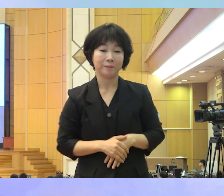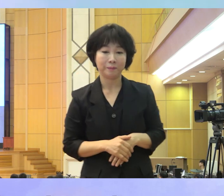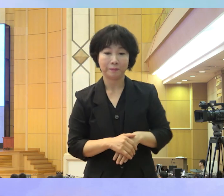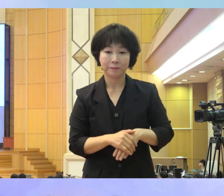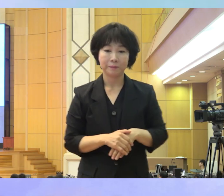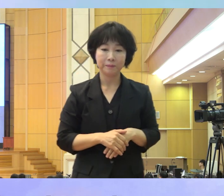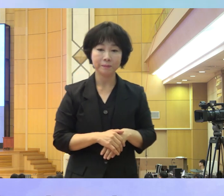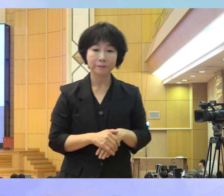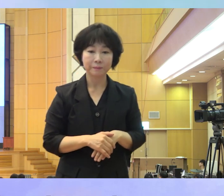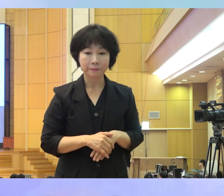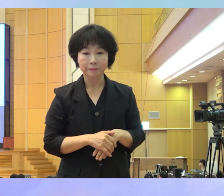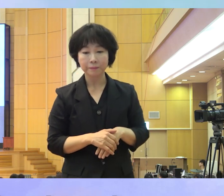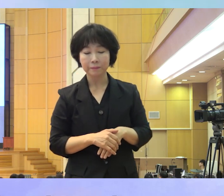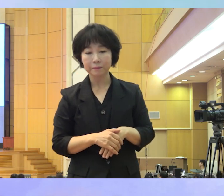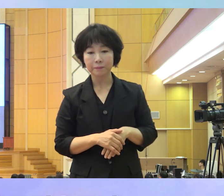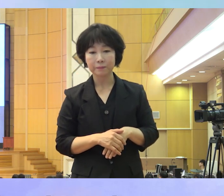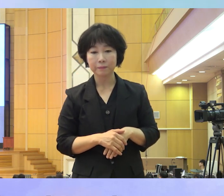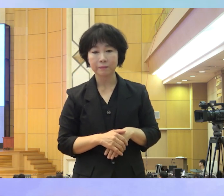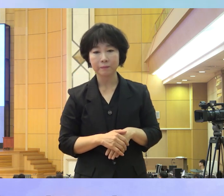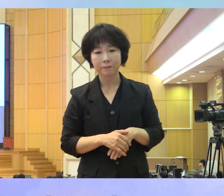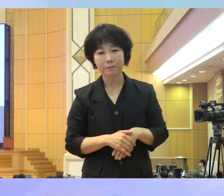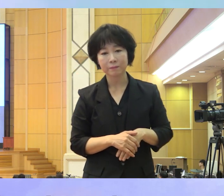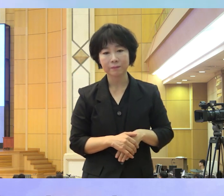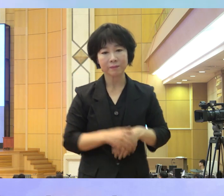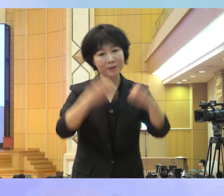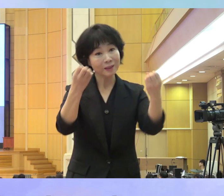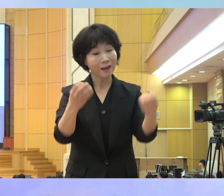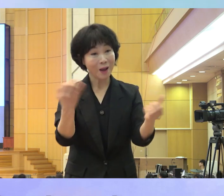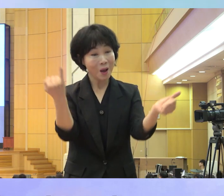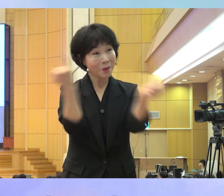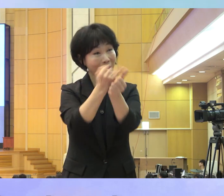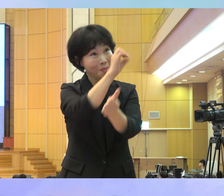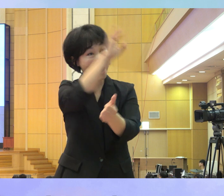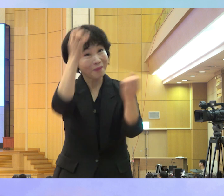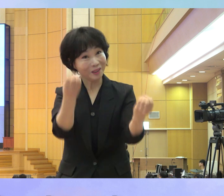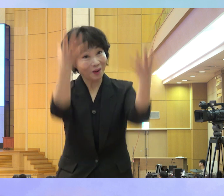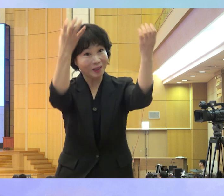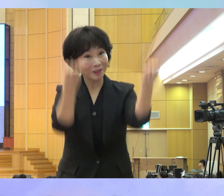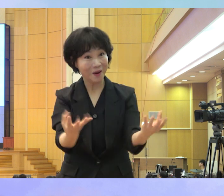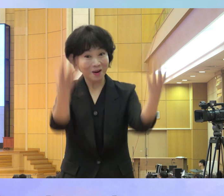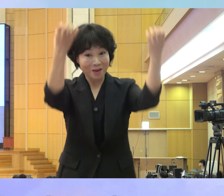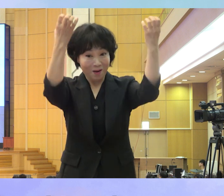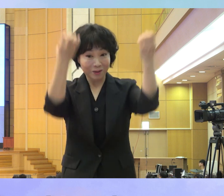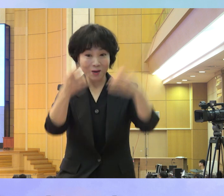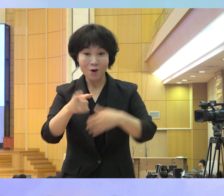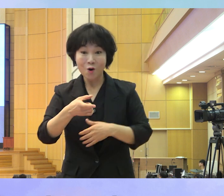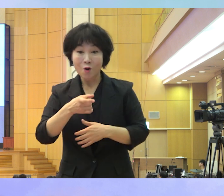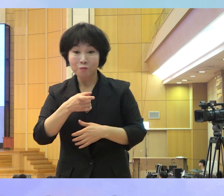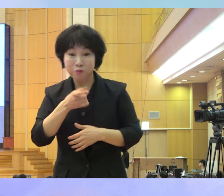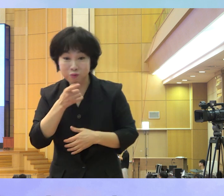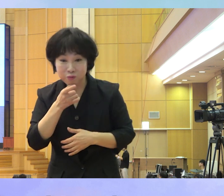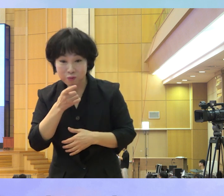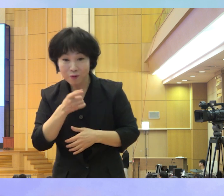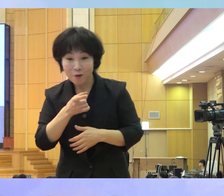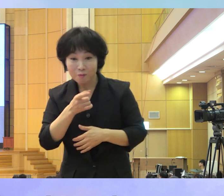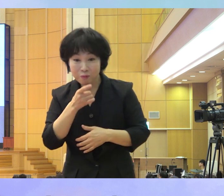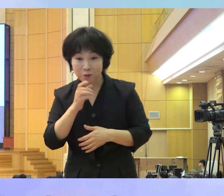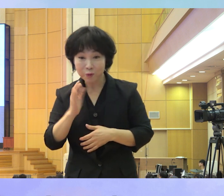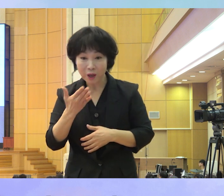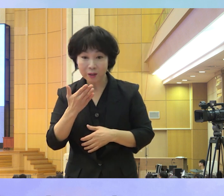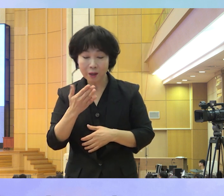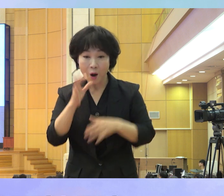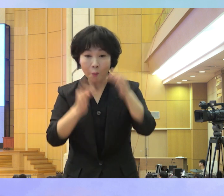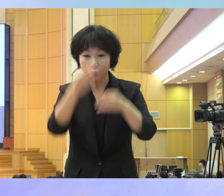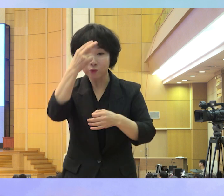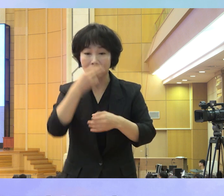잘 아는 내용이니까요. 연회장은 물로 된 포도주를 맛보고도 어디서